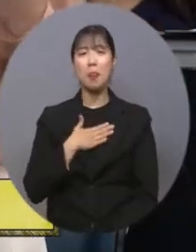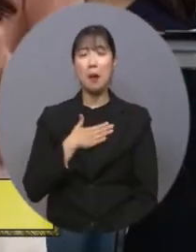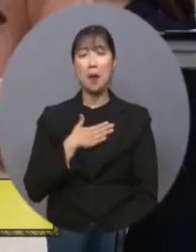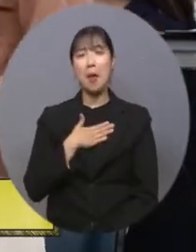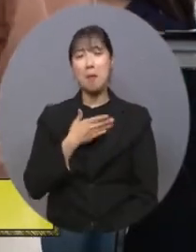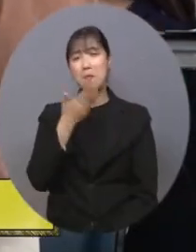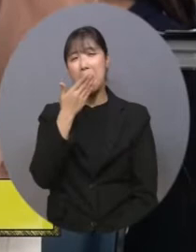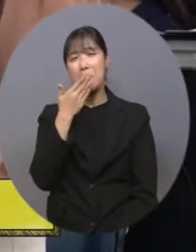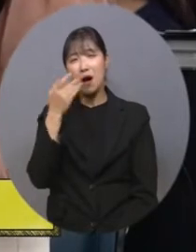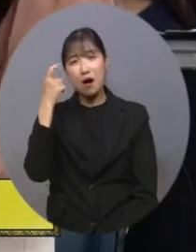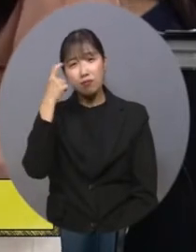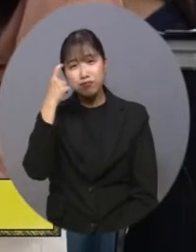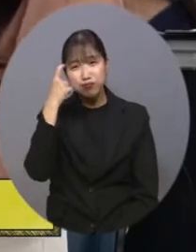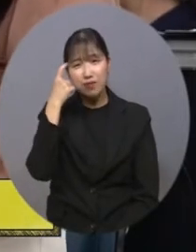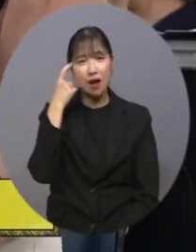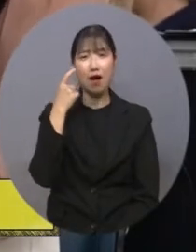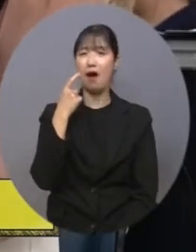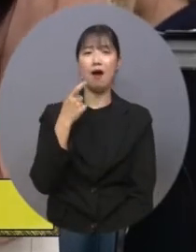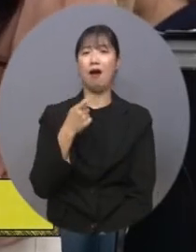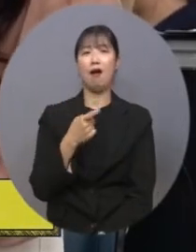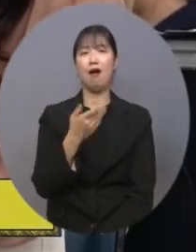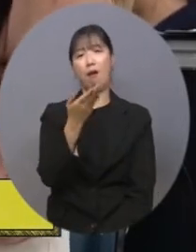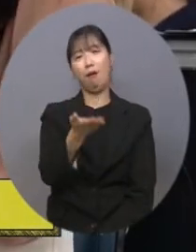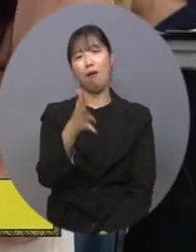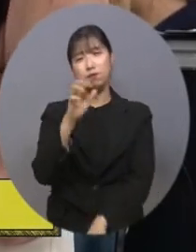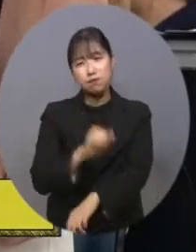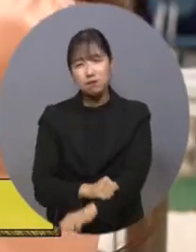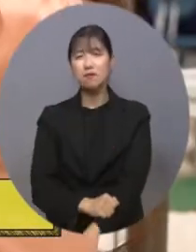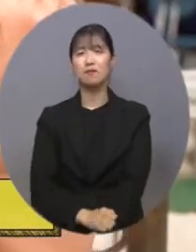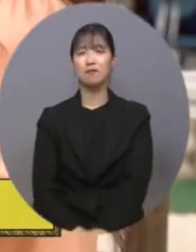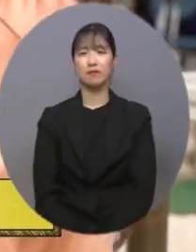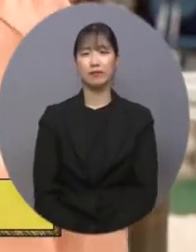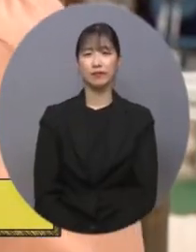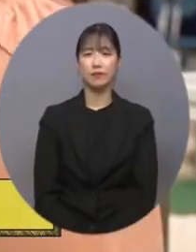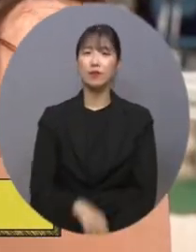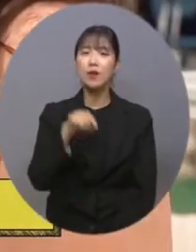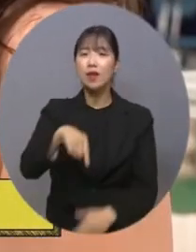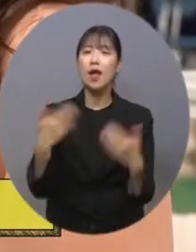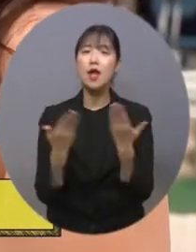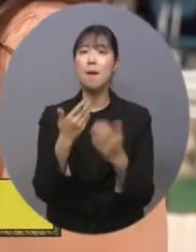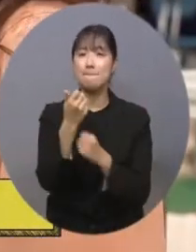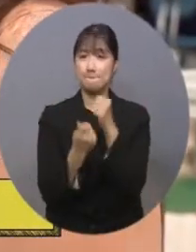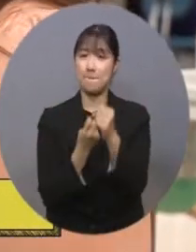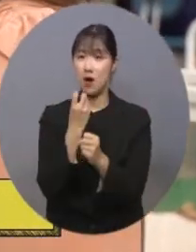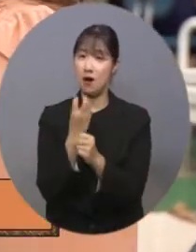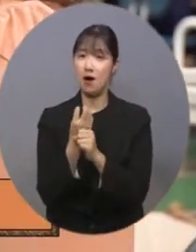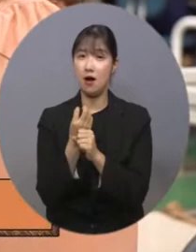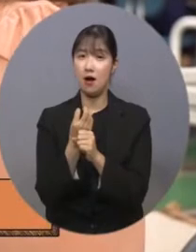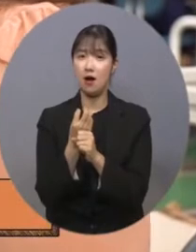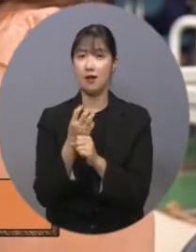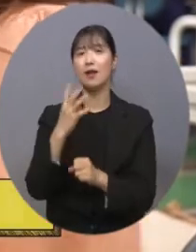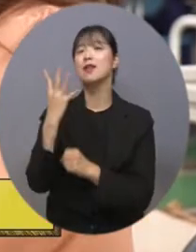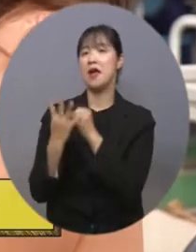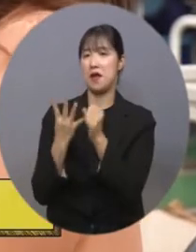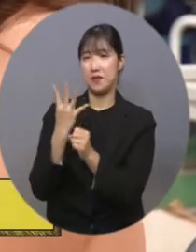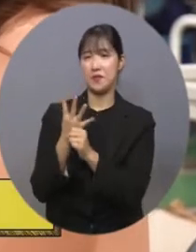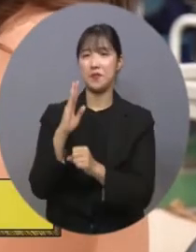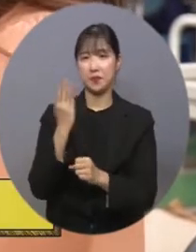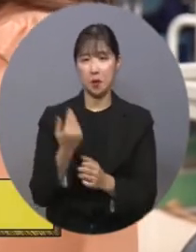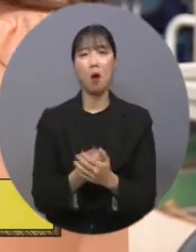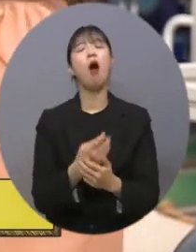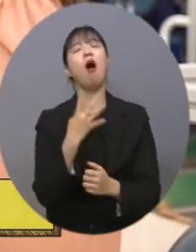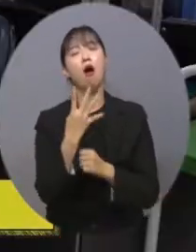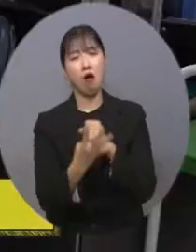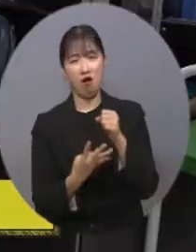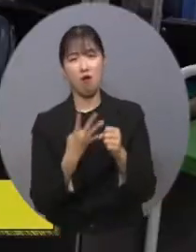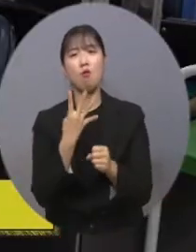알고 배우려고 했었던 건데, 되게 잘하시는 거였어요. 그러면 여기서 일하신 지는 어느 정도 되셨어요? 4년 됐어요. 4년 네.